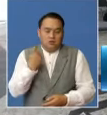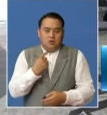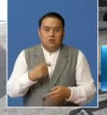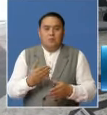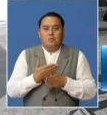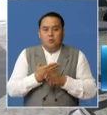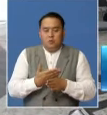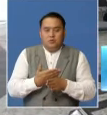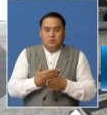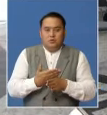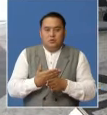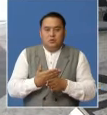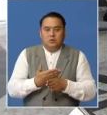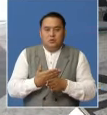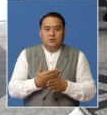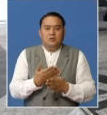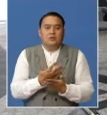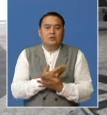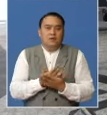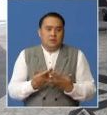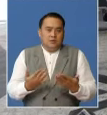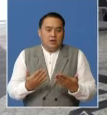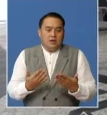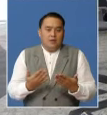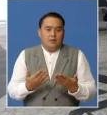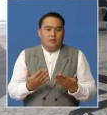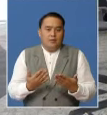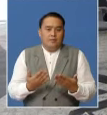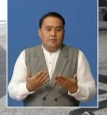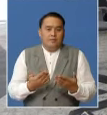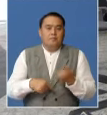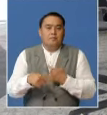также ряд представителей